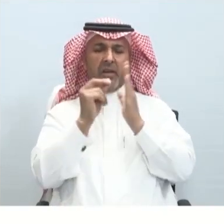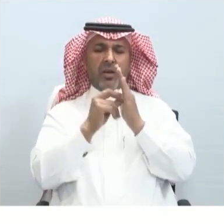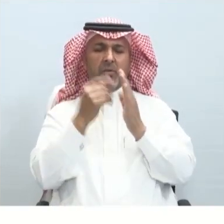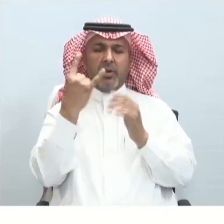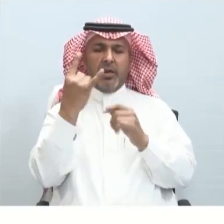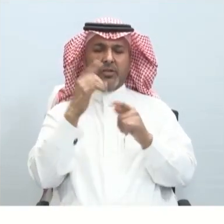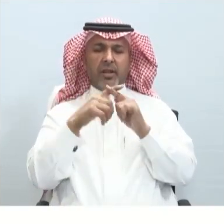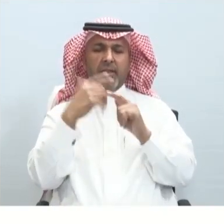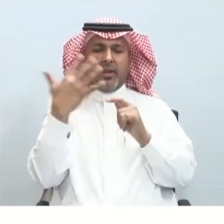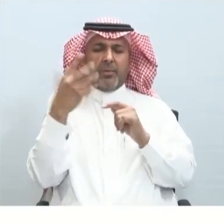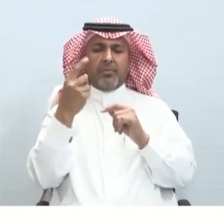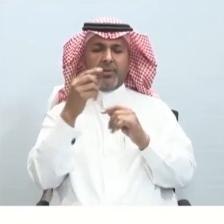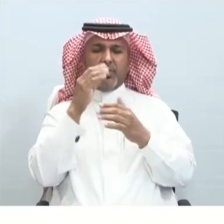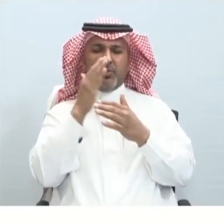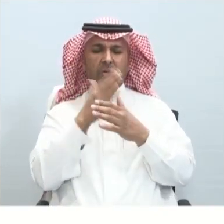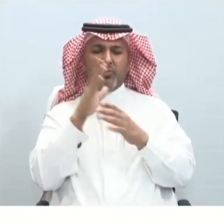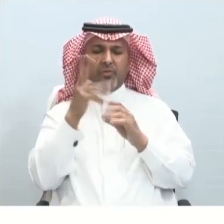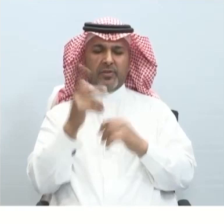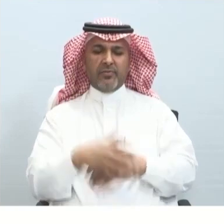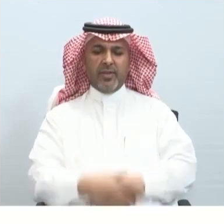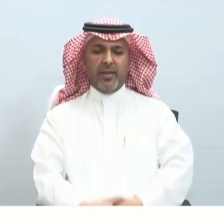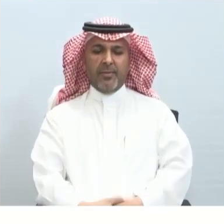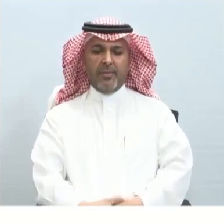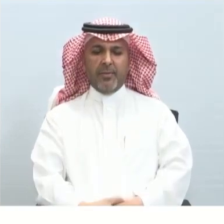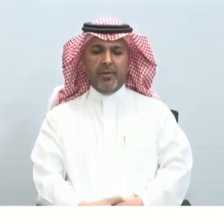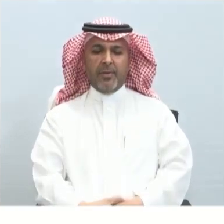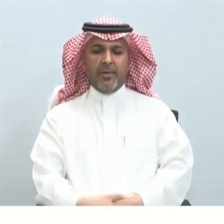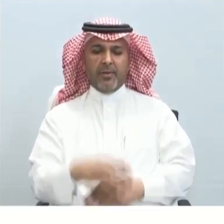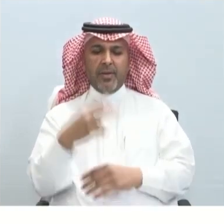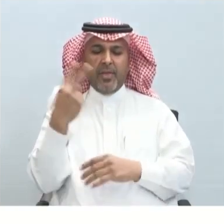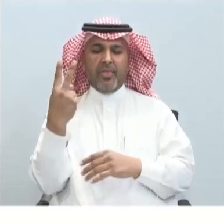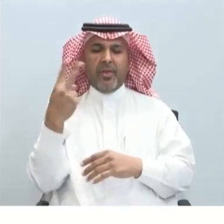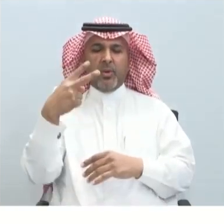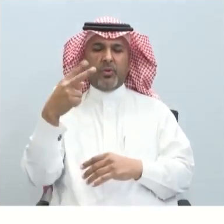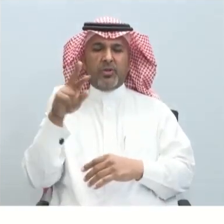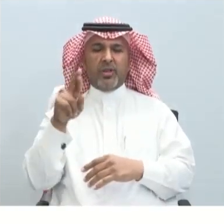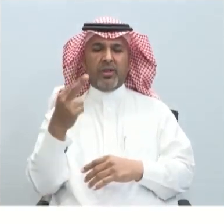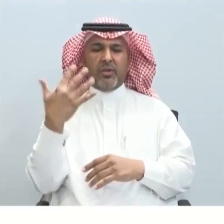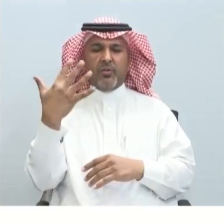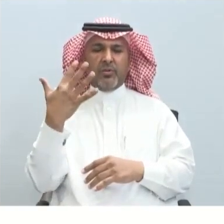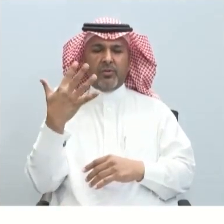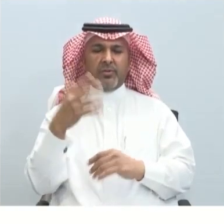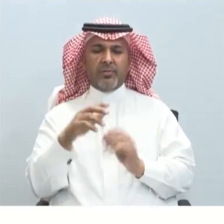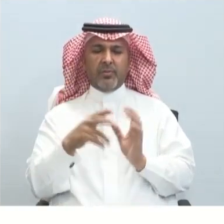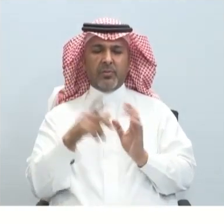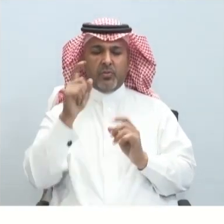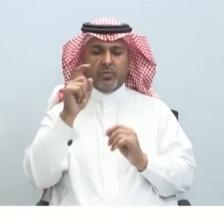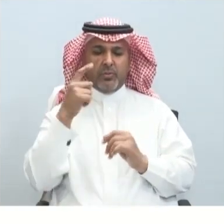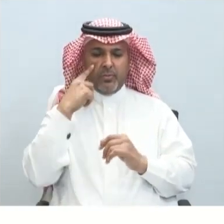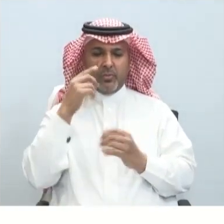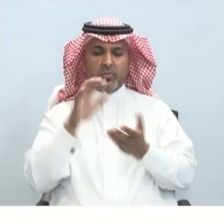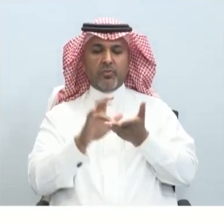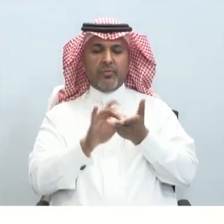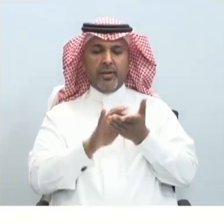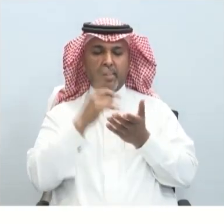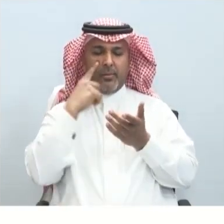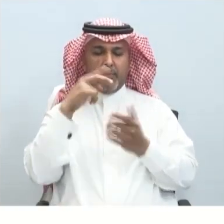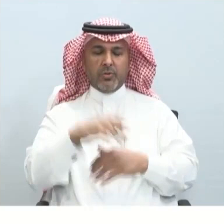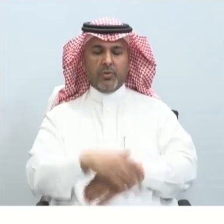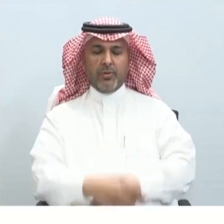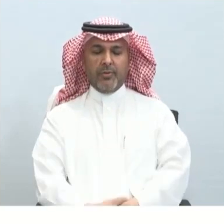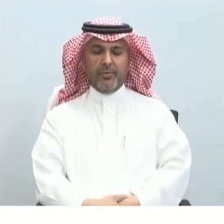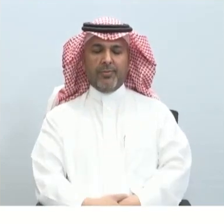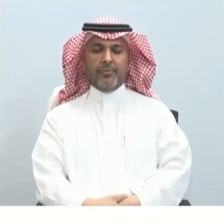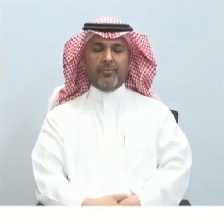15 بس اللهم الساين للزاويه كم بتصير الزاويه 22 ونصف والله يخلي لنا الاله الحاسبه لا